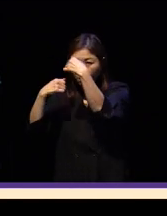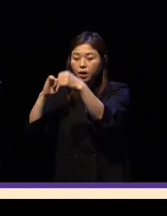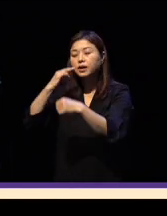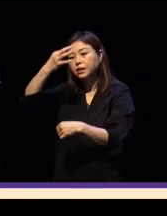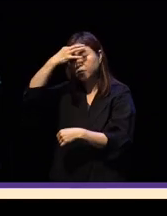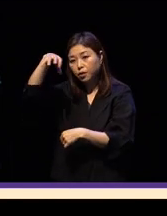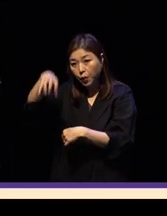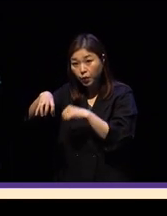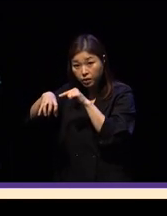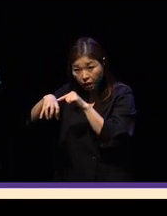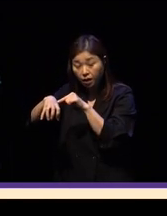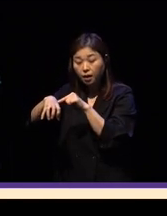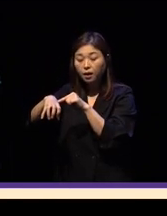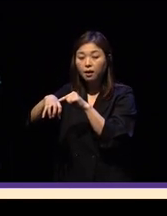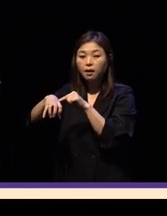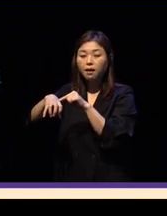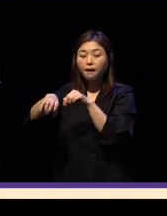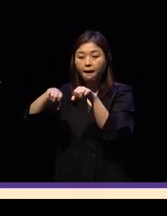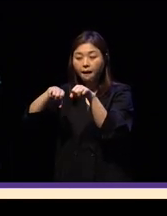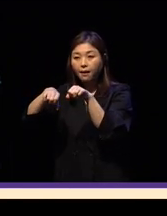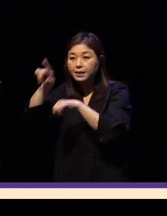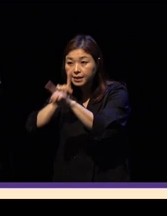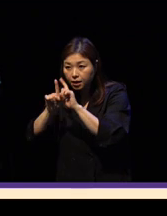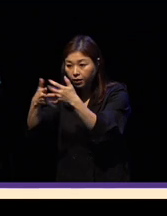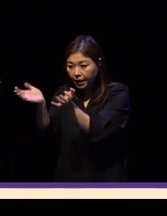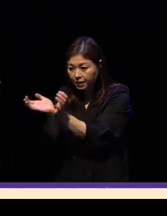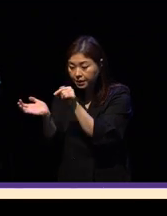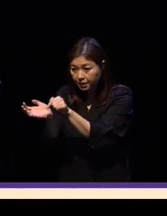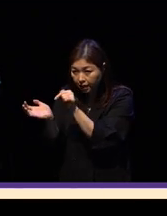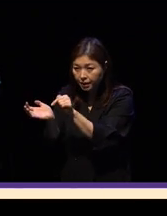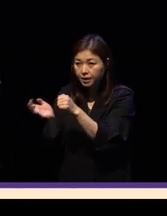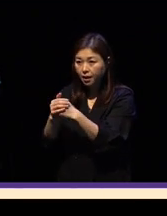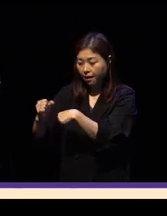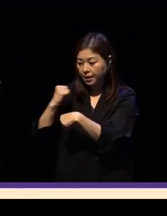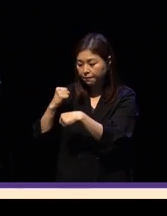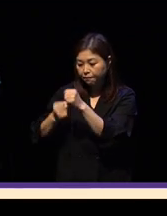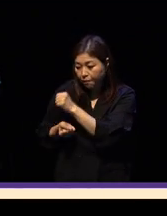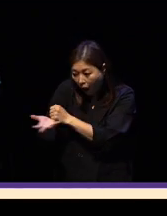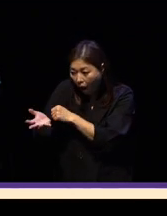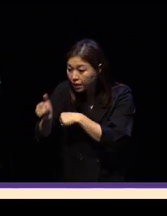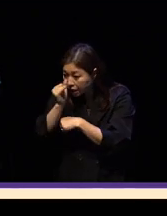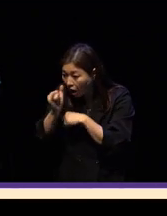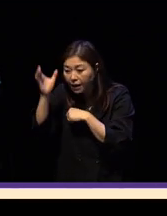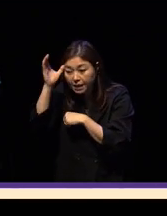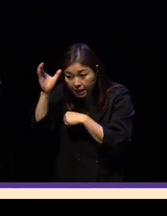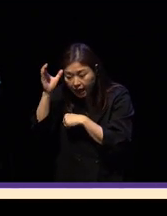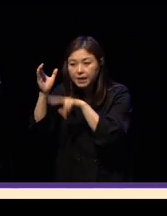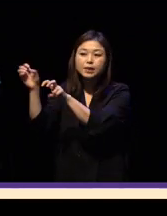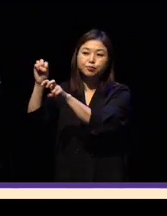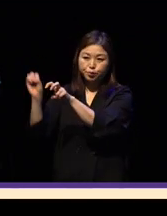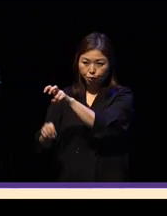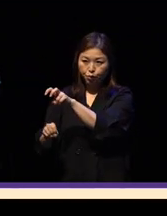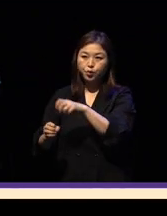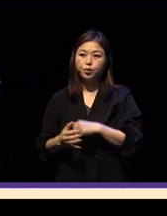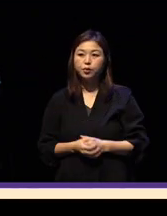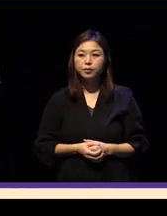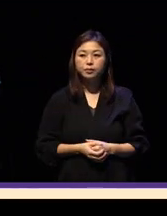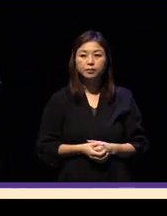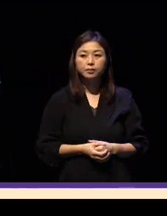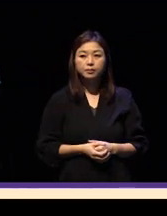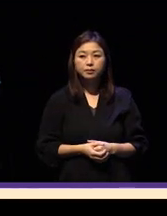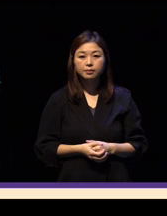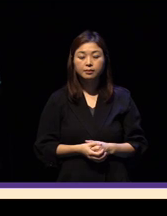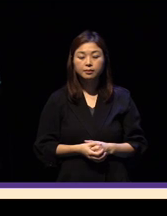이 수행한 신청 단체의 파급력과 기대 효과가 얼마나 되는가를 20% 보도록 하겠습니다.